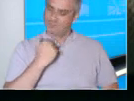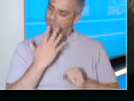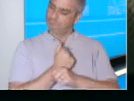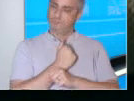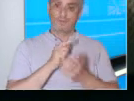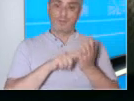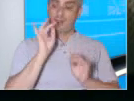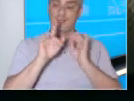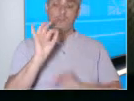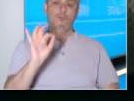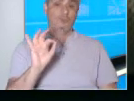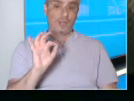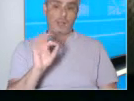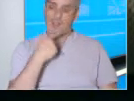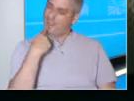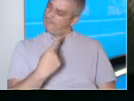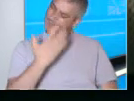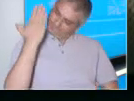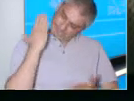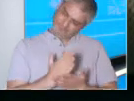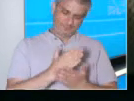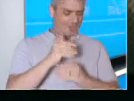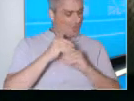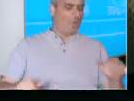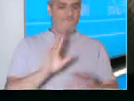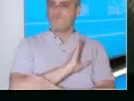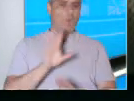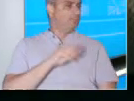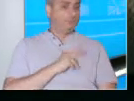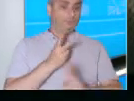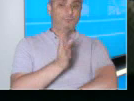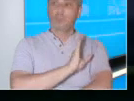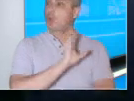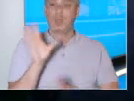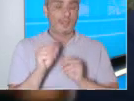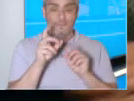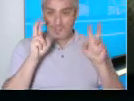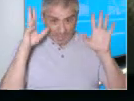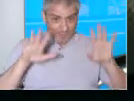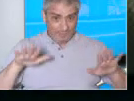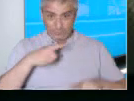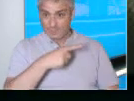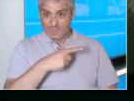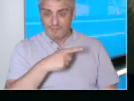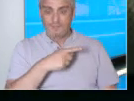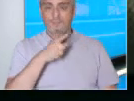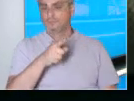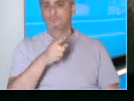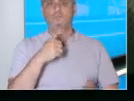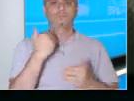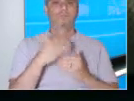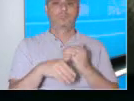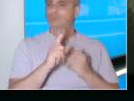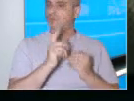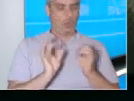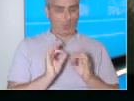משום שההתנגדות שלכם, האמירה, הקו האדום הכל כך בולט שלכם, שלא ללכת עם מנסור עבאס, מובילה לכך